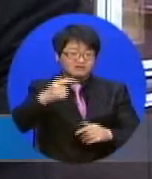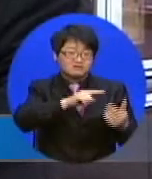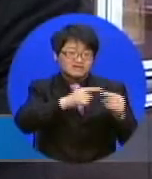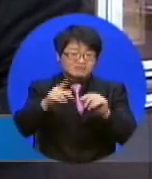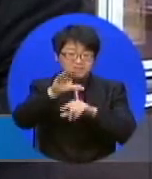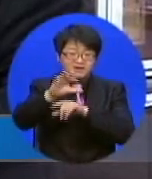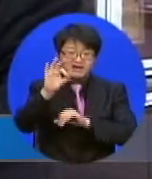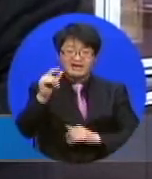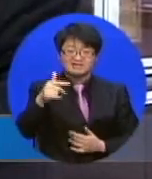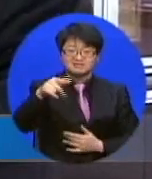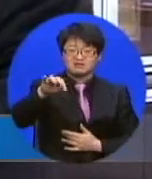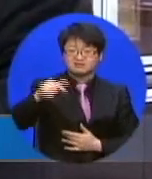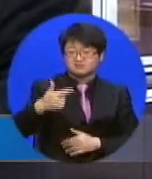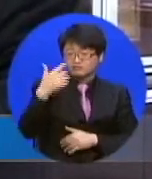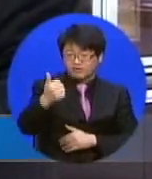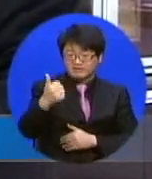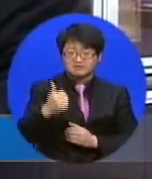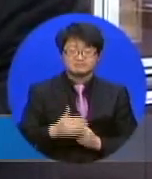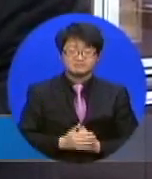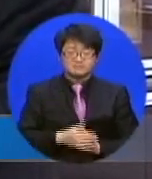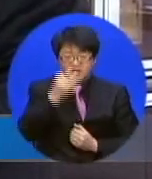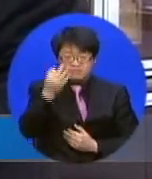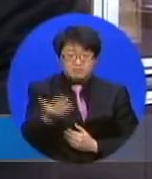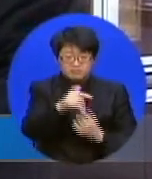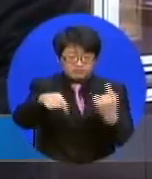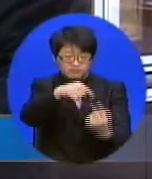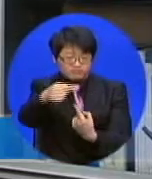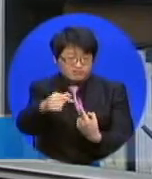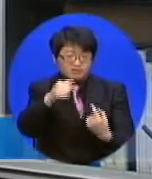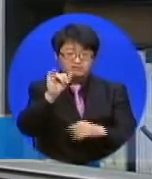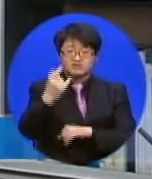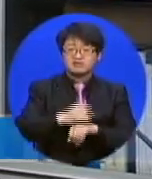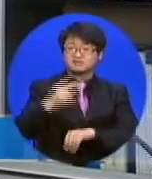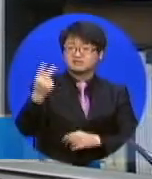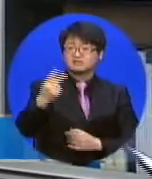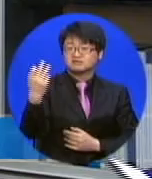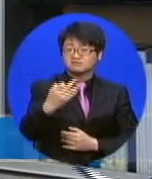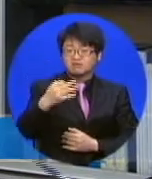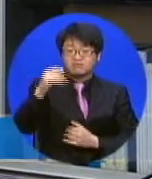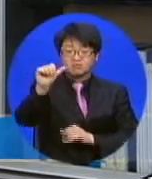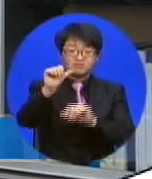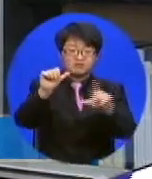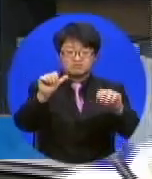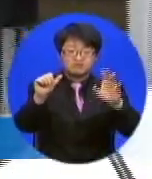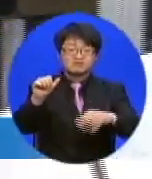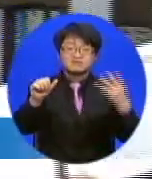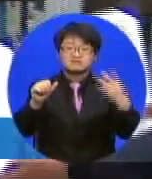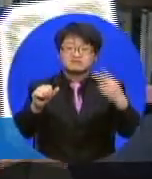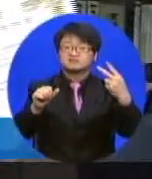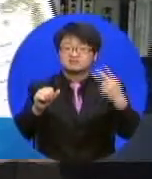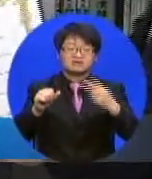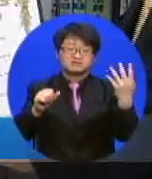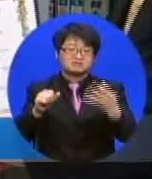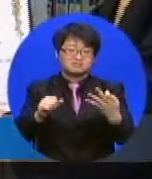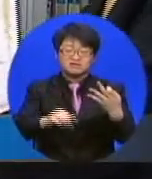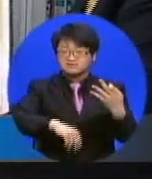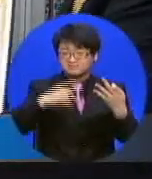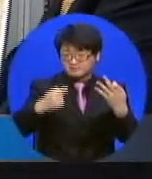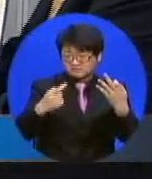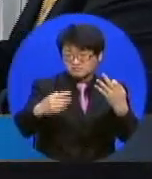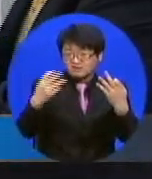한국자막방송기술협회 안정근 회장입니다. 시청자위원들은 2013년 5월부터 오는 2014년 12월